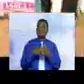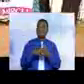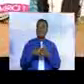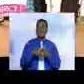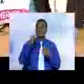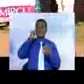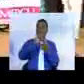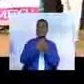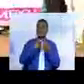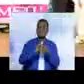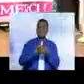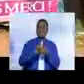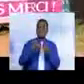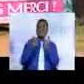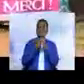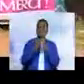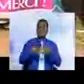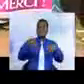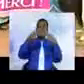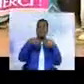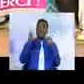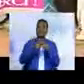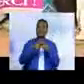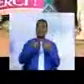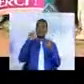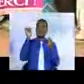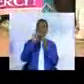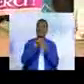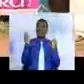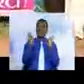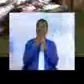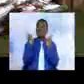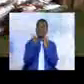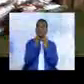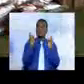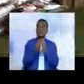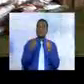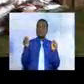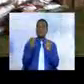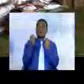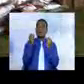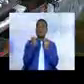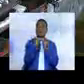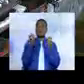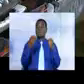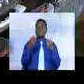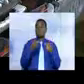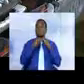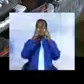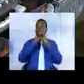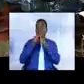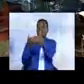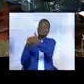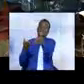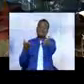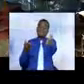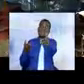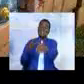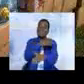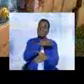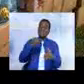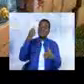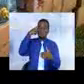La première dame Dominique Ouattara est venue à cette rencontre avec les femmes du Gbeke avec encore une fois de nombreux cadeaux. Ainsi, dans